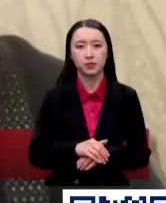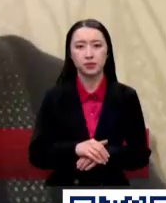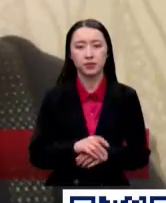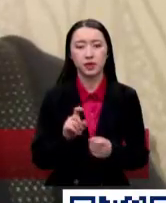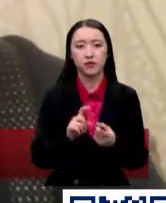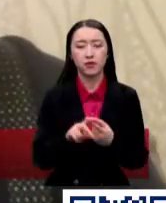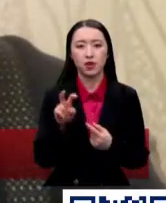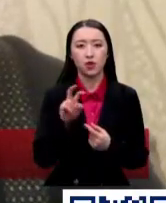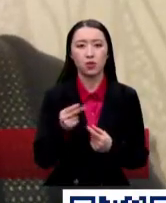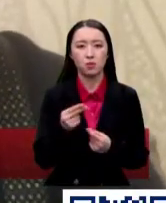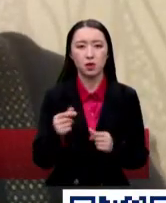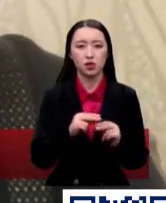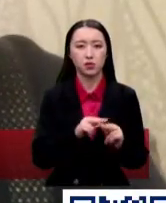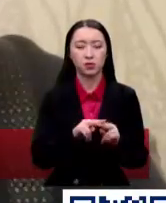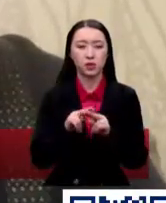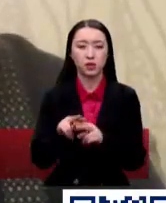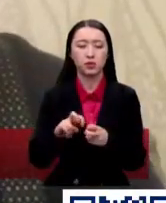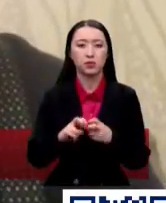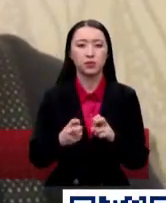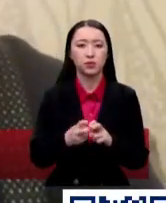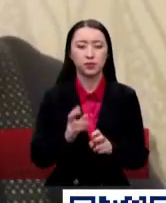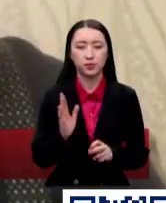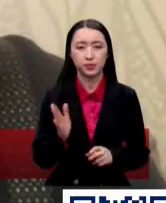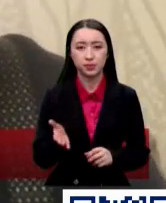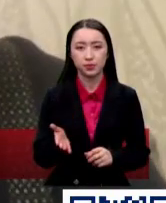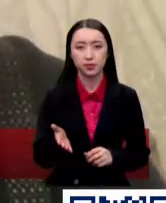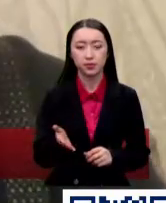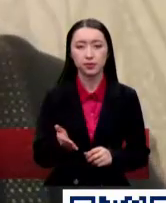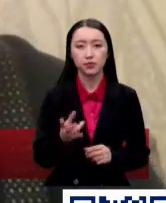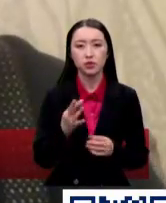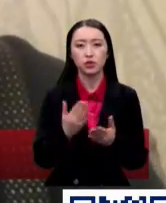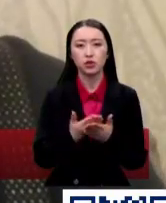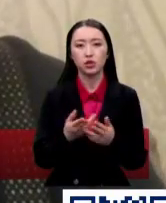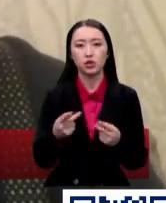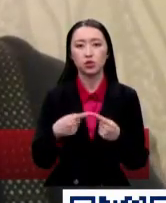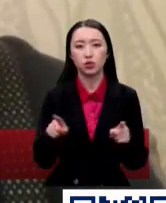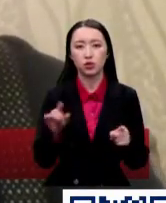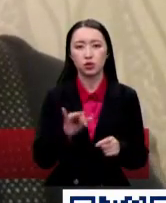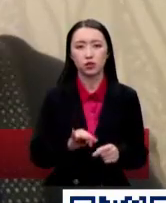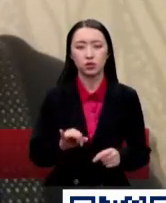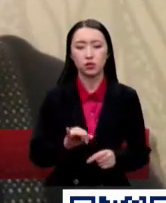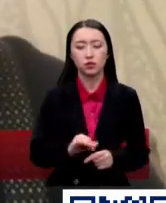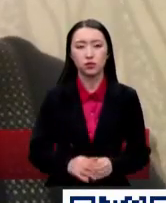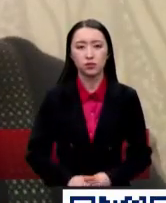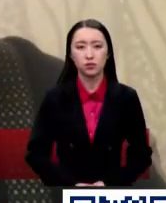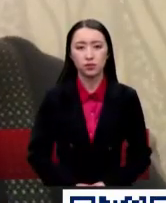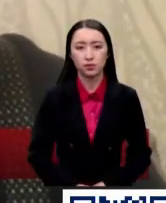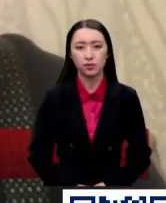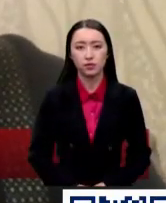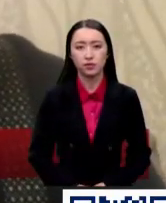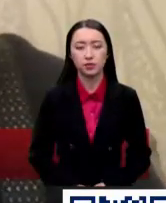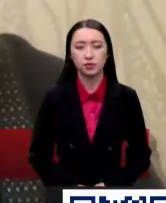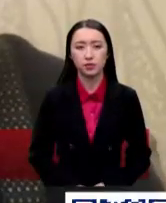долларовых платежей и переводов. Да, проблемы, конечно, возникнут. Но это другая история. А так мы